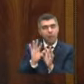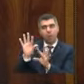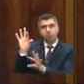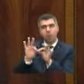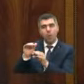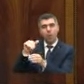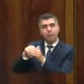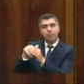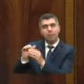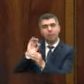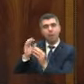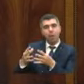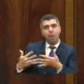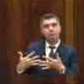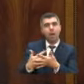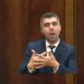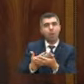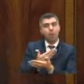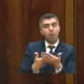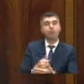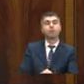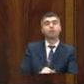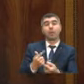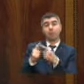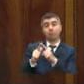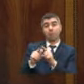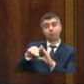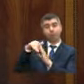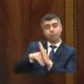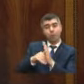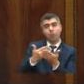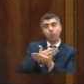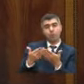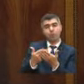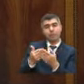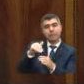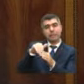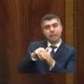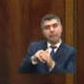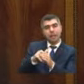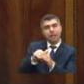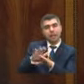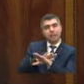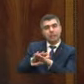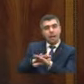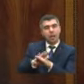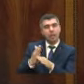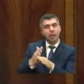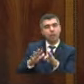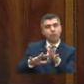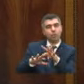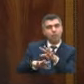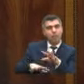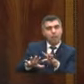التاريخ واليوم تعمقت أزمة الثقة في السياسة وفي المؤسسات السياسية، تعمقت الأزمة الاجتماعية،